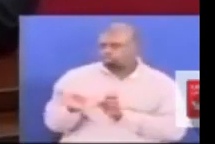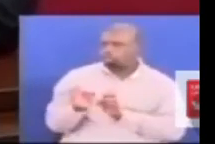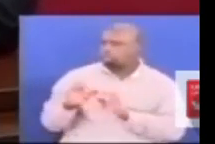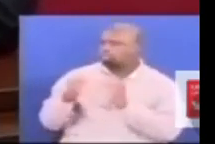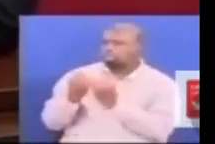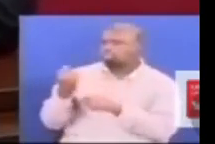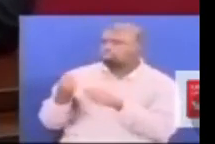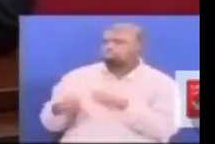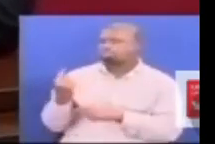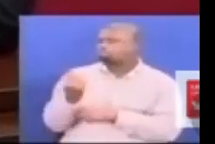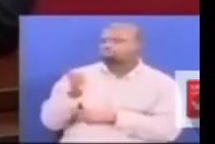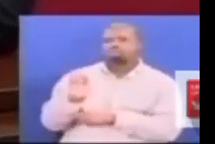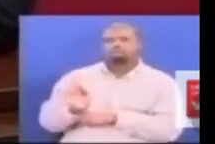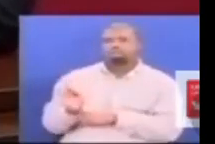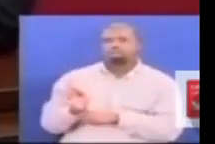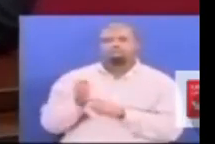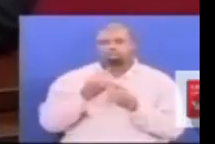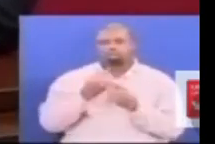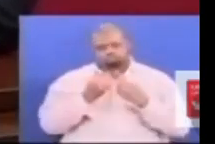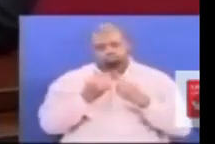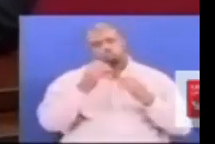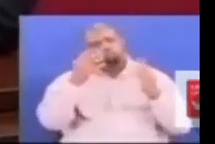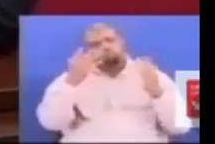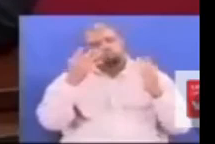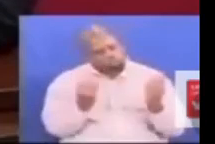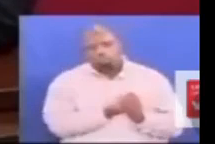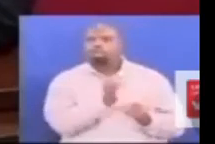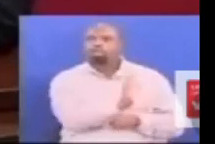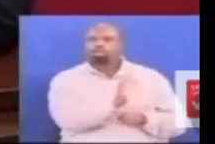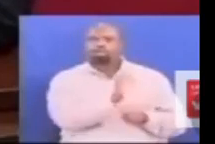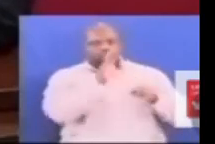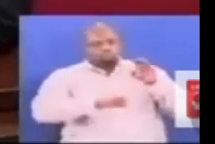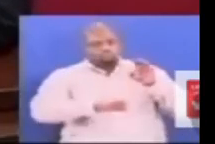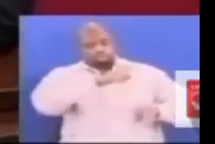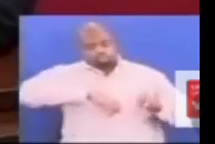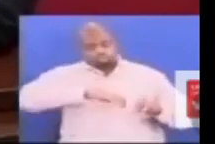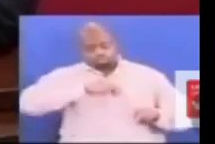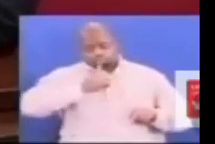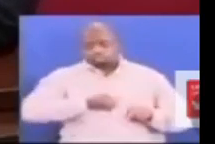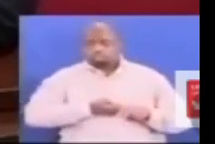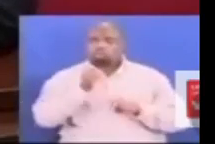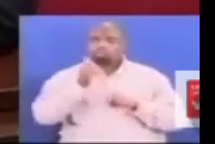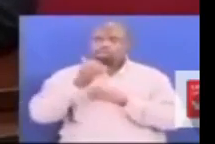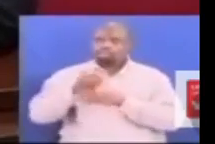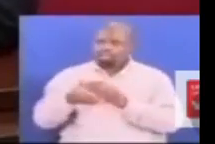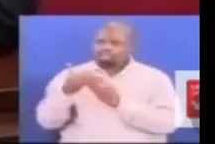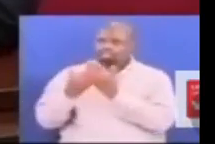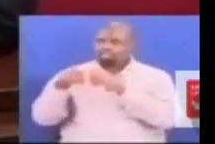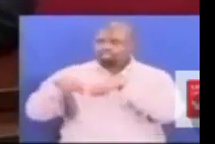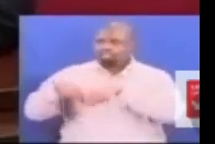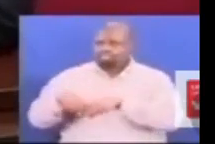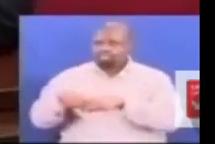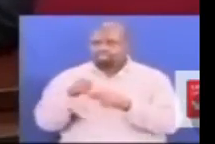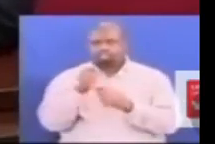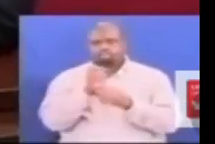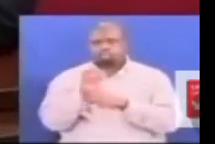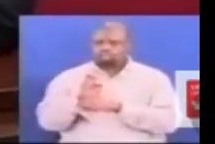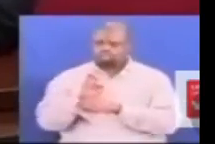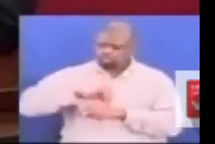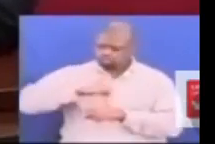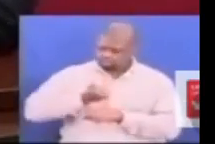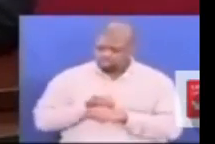na tunapoyazungumza haya kwa ujumla wake na kwa utamaduni ambao tumeujenga wa nchi hii katika kujilinda wenyewe